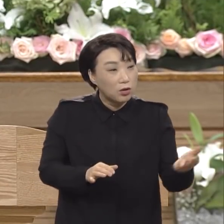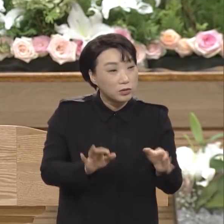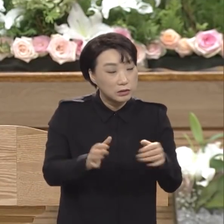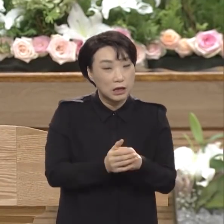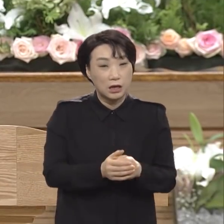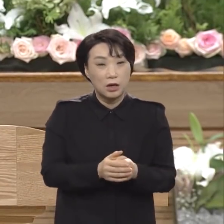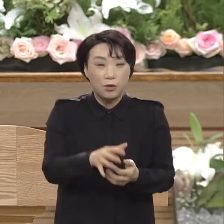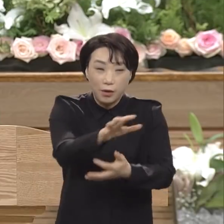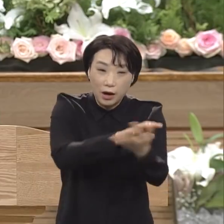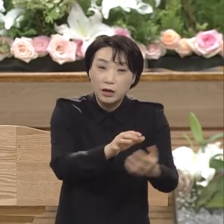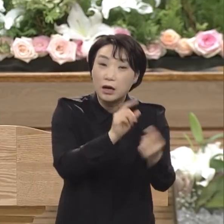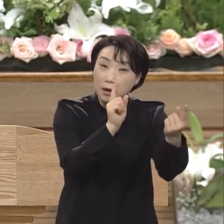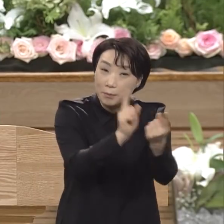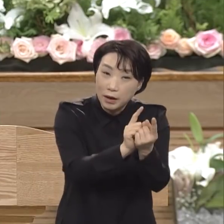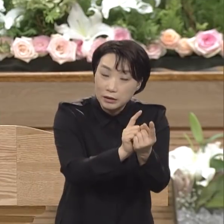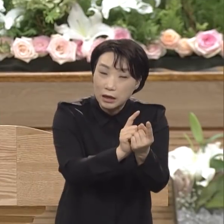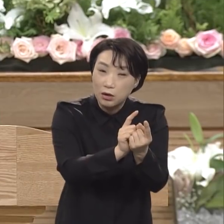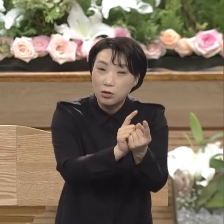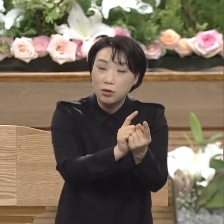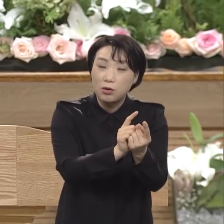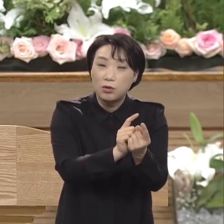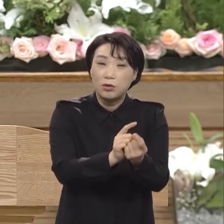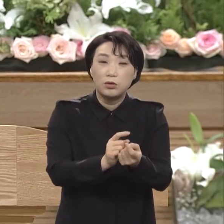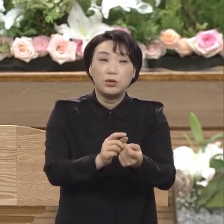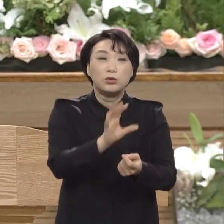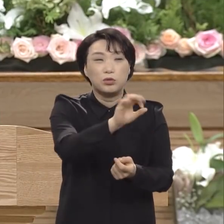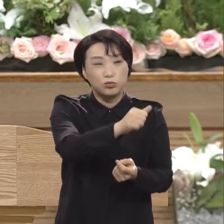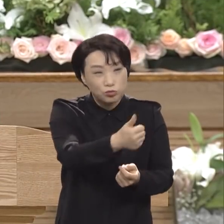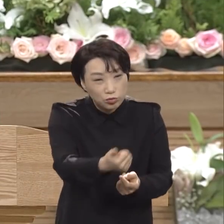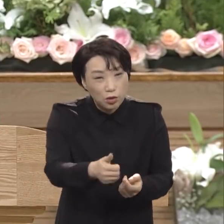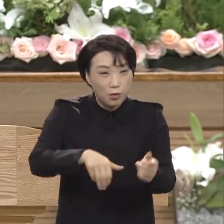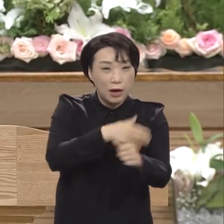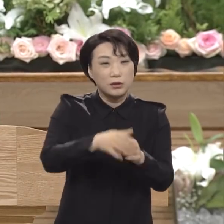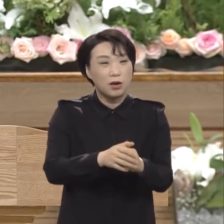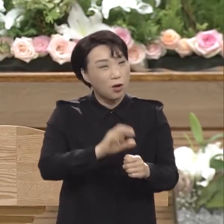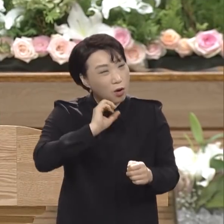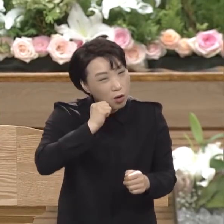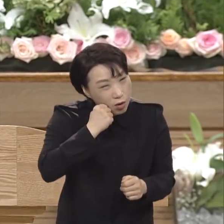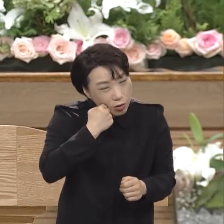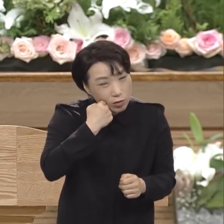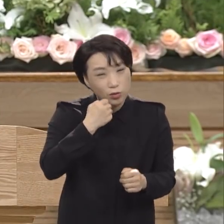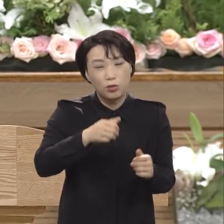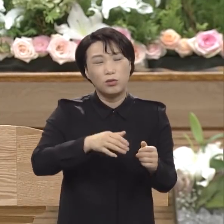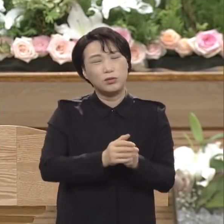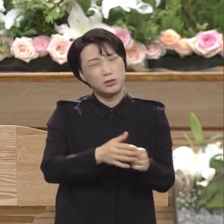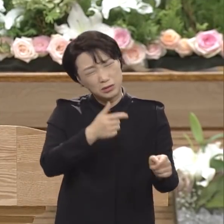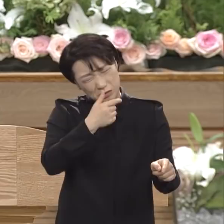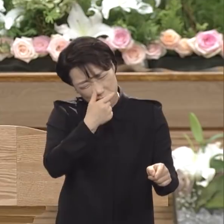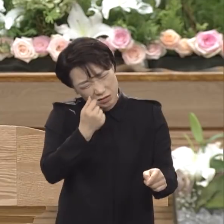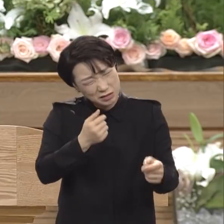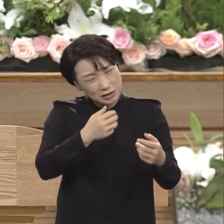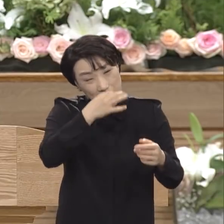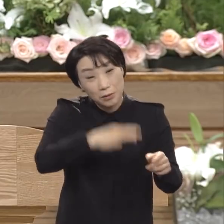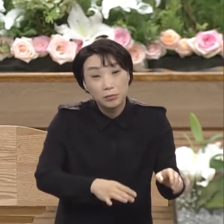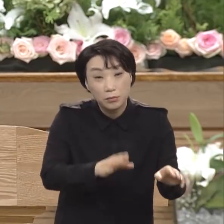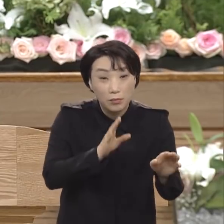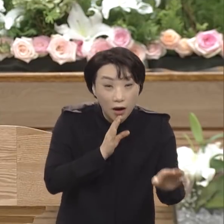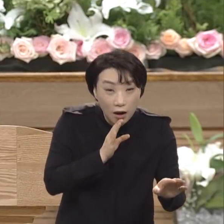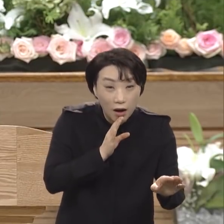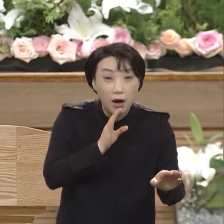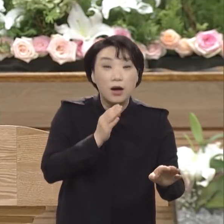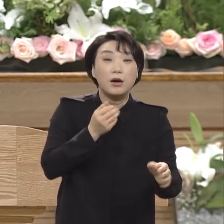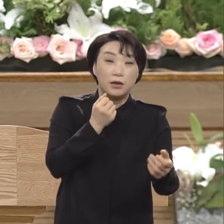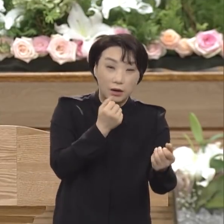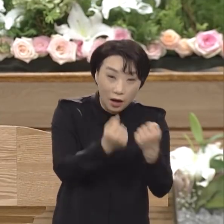굉장한 환난이 오고 물질적으로 환경적으로 아주 궁핍하다는 거예요.